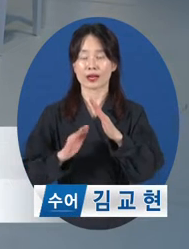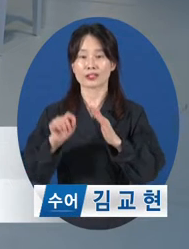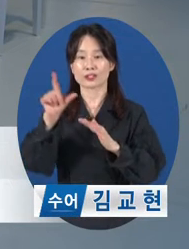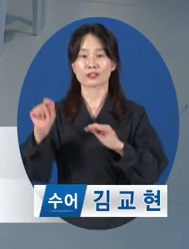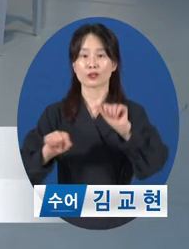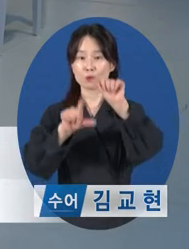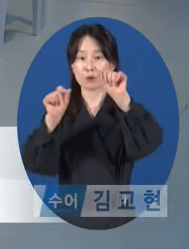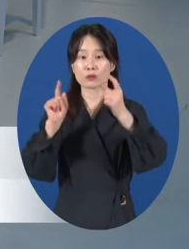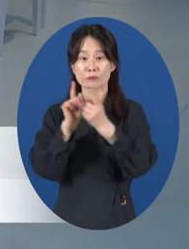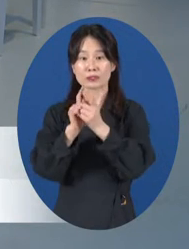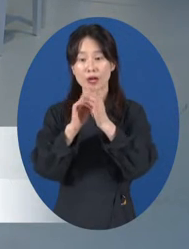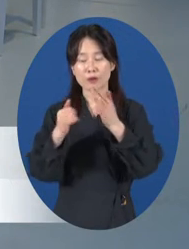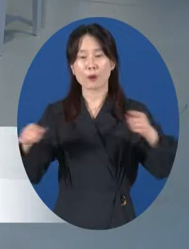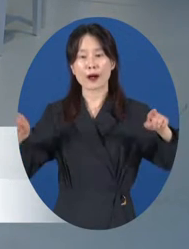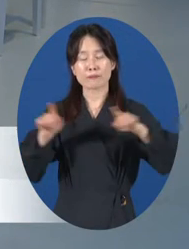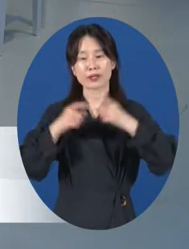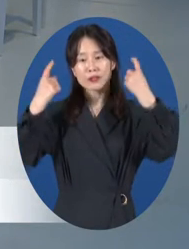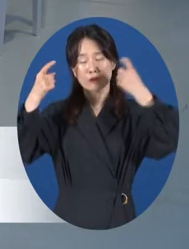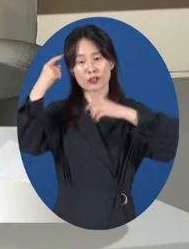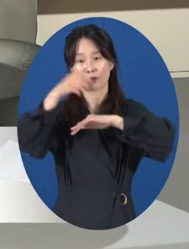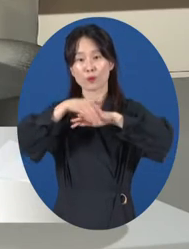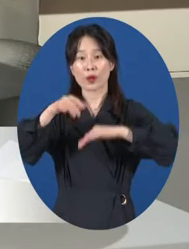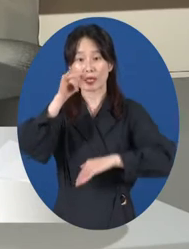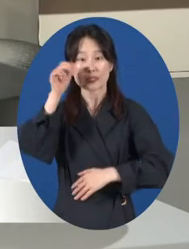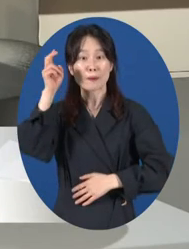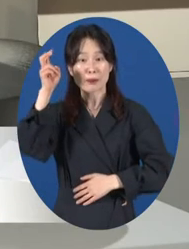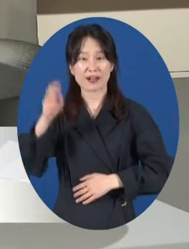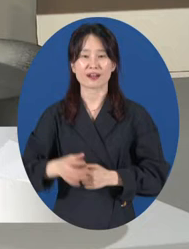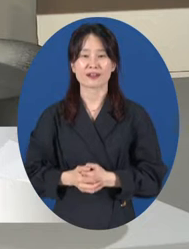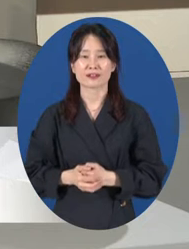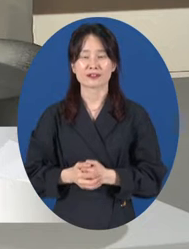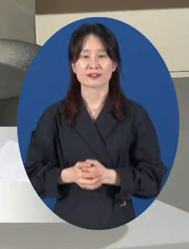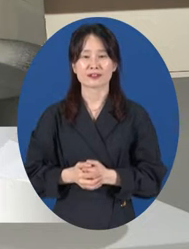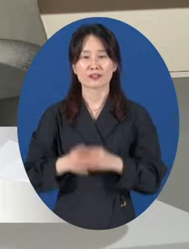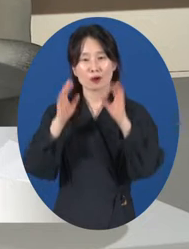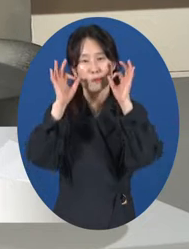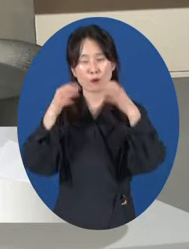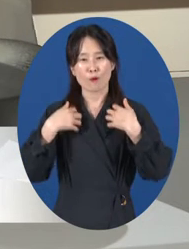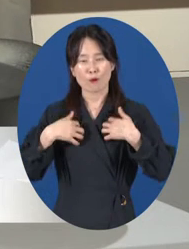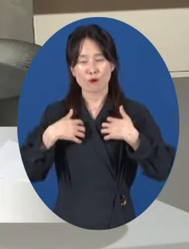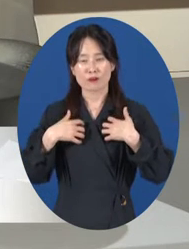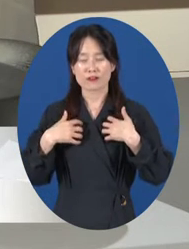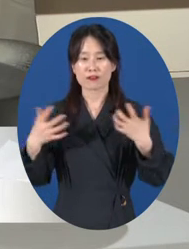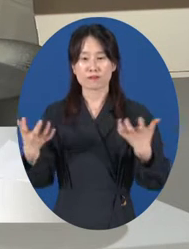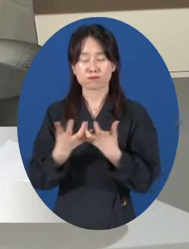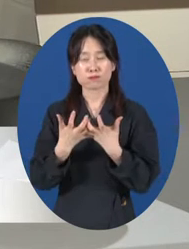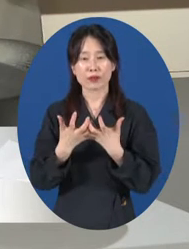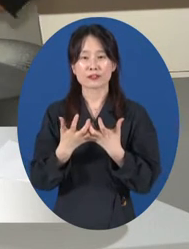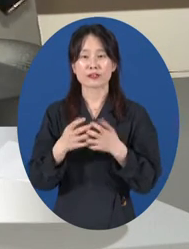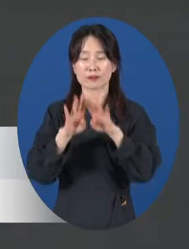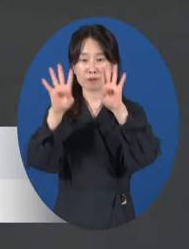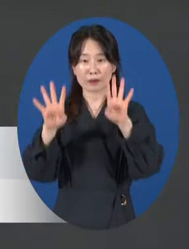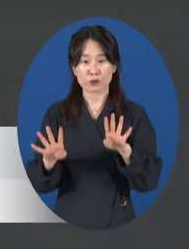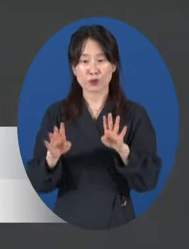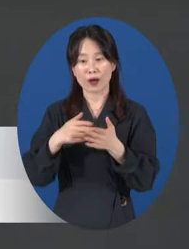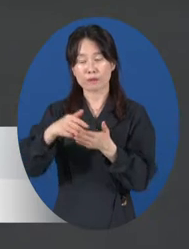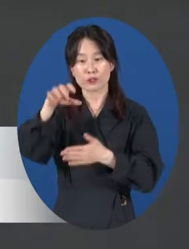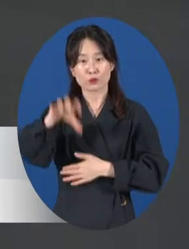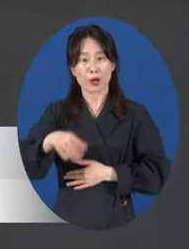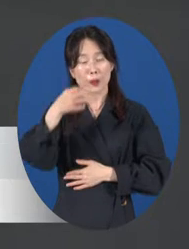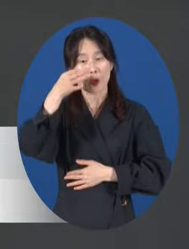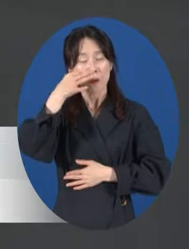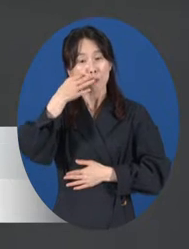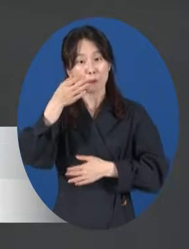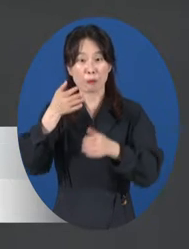가정의 달 5월을 맞아 가족과 함께 나들이 계획 세우시는 분들 많을 텐데요. 볼거리, 즐길거리 가득한 도내 박물관과 미술관으로 떠나보시는